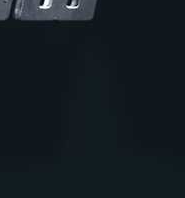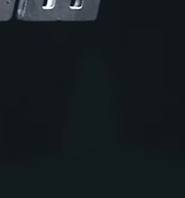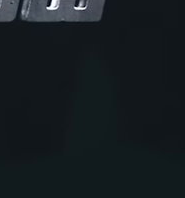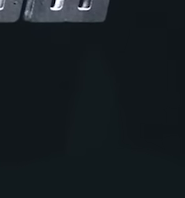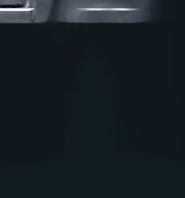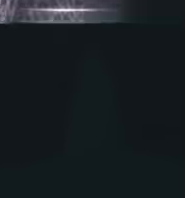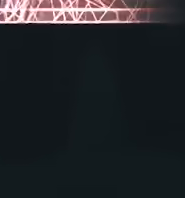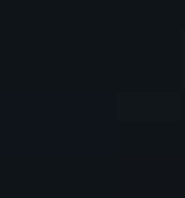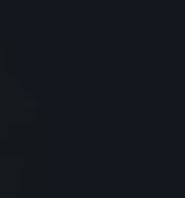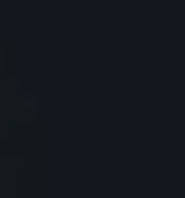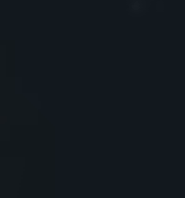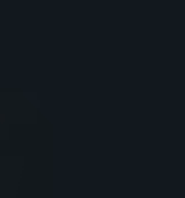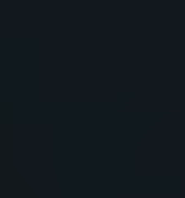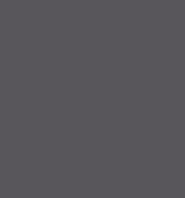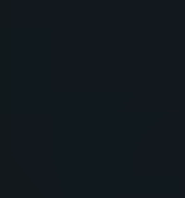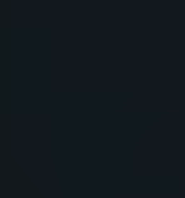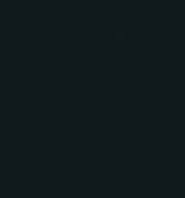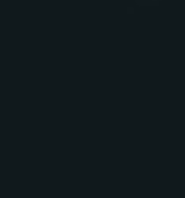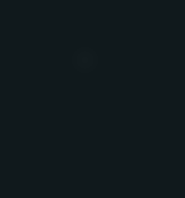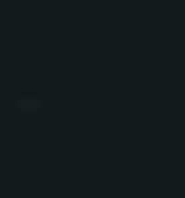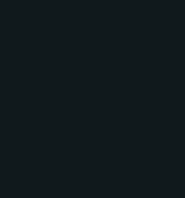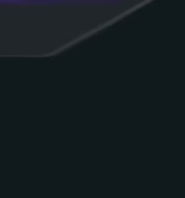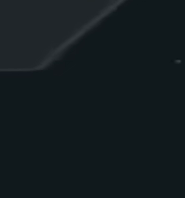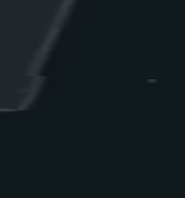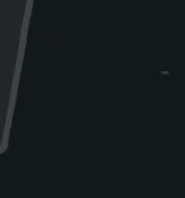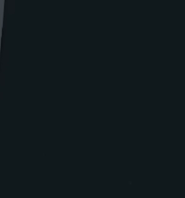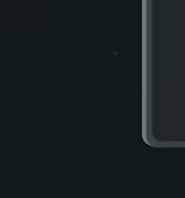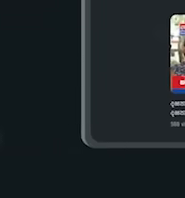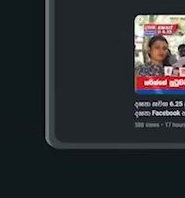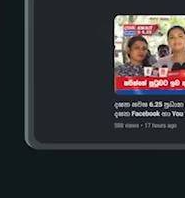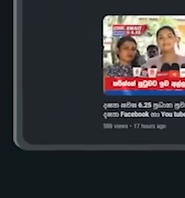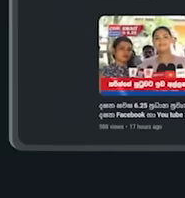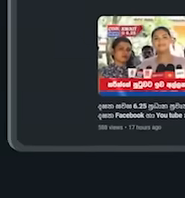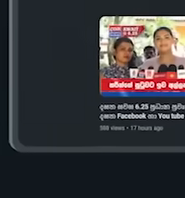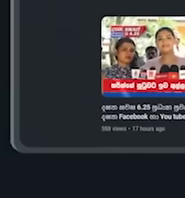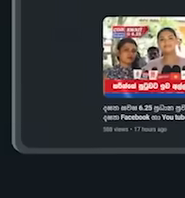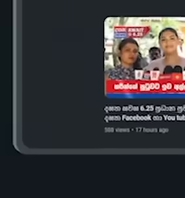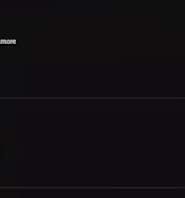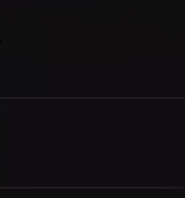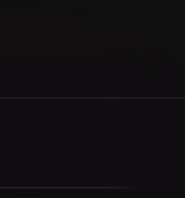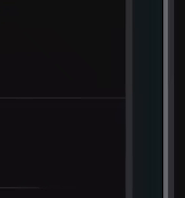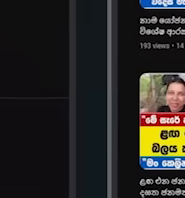විශ්වාසයේ සන්නාමය අසුද්ධ නිවුස්. දවසේ දසත පැතිරුණු